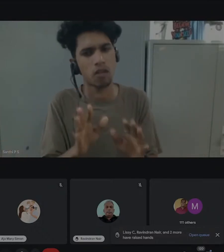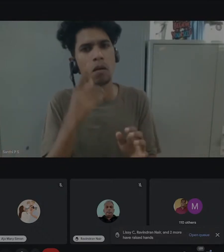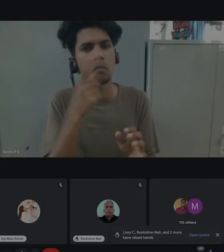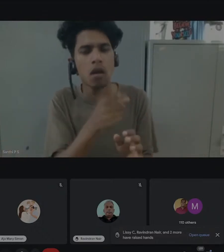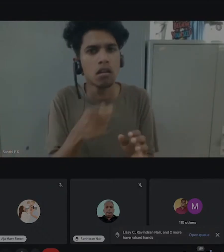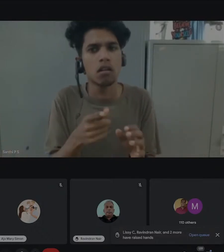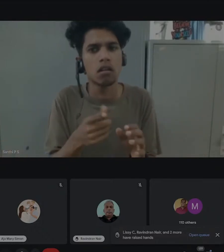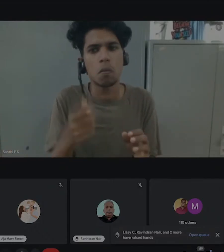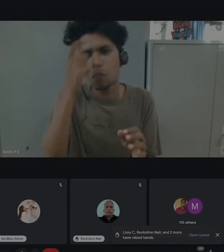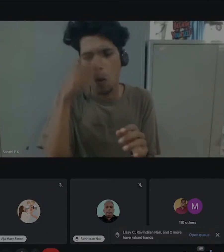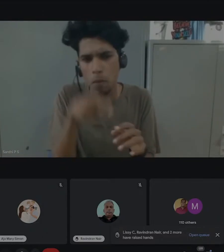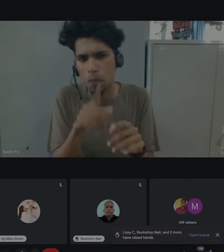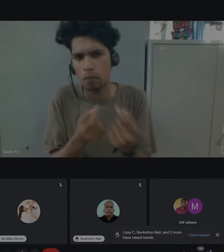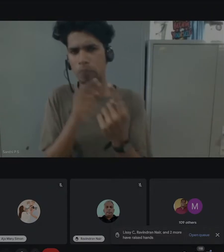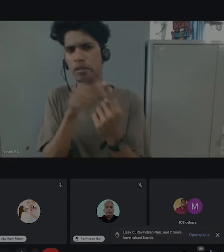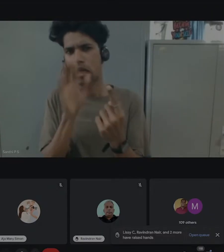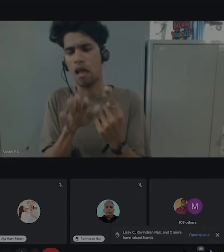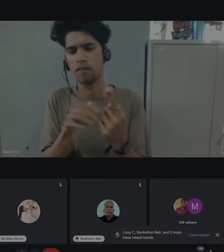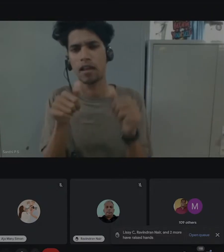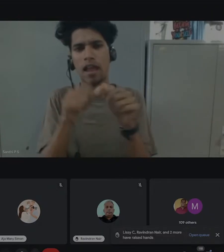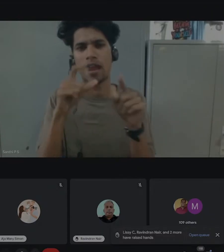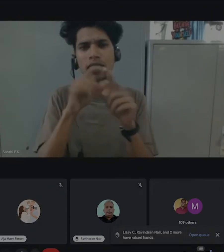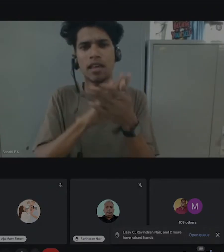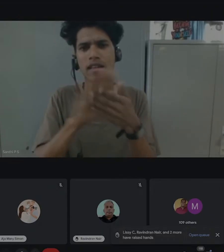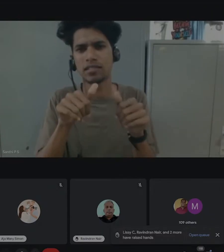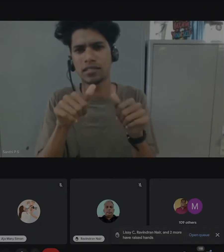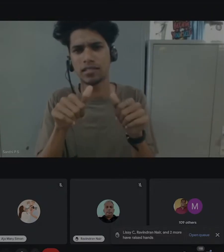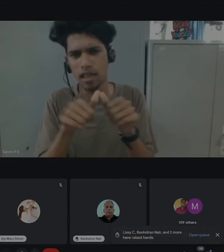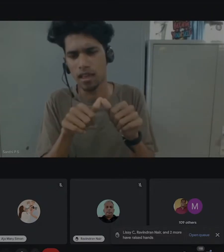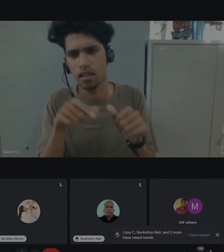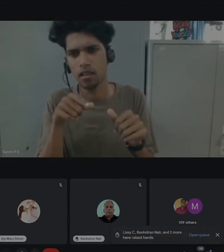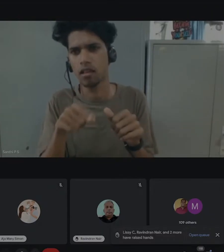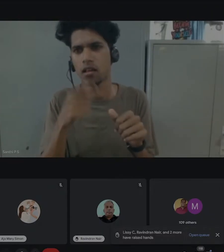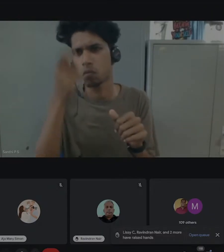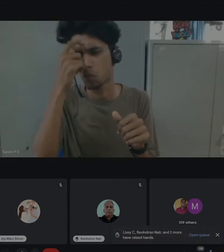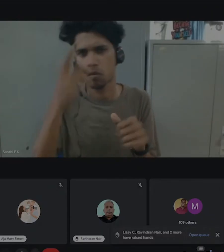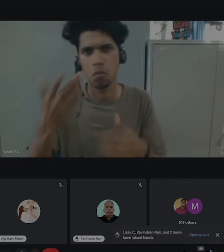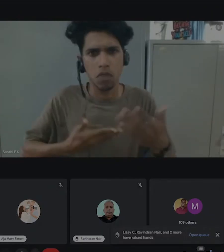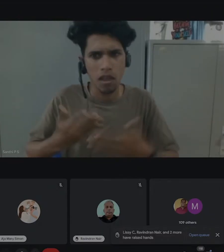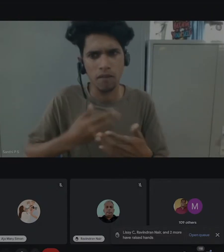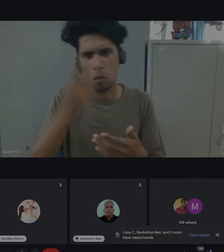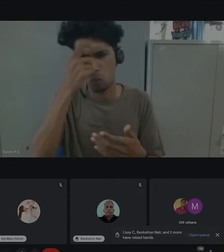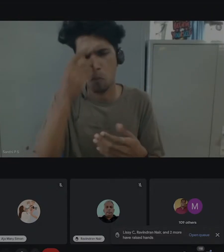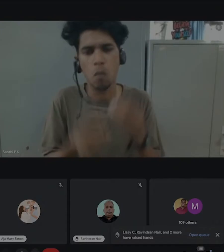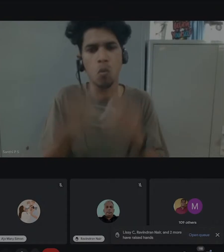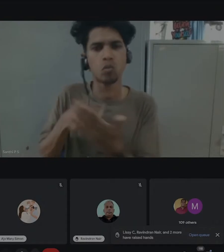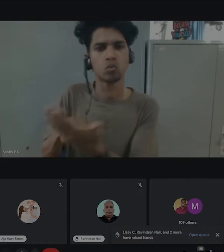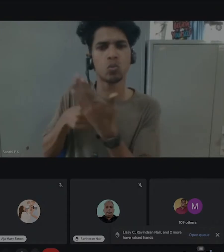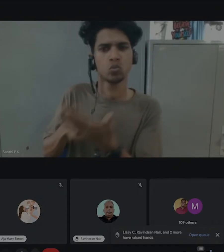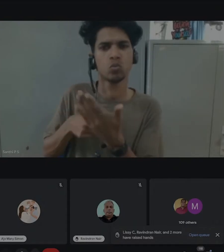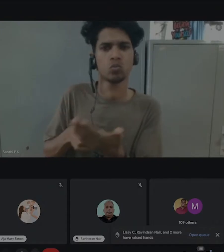ബുദ്ധിമുട്ടാകുന്നു. ADHD കുറയ്ക്കാനുള്ള മാർഗങ്ങൾ പറയാമോ? ചോദ്യം ബിഹേവിയറൽ പ്രോബ്ലംസ് ആണ് മെയിൻ ആയിട്ട്. അതിന്റെ